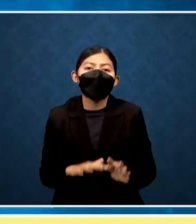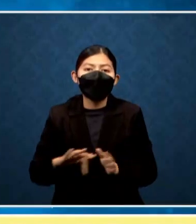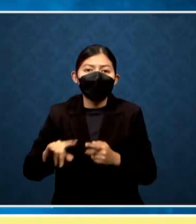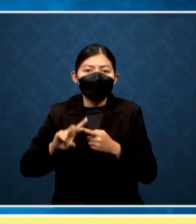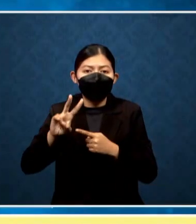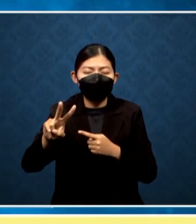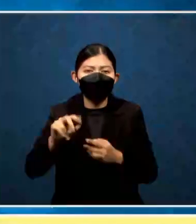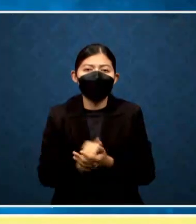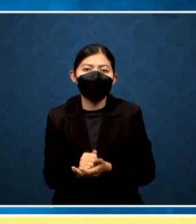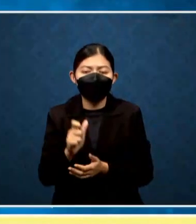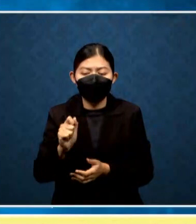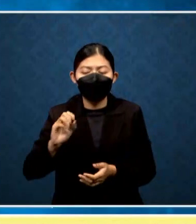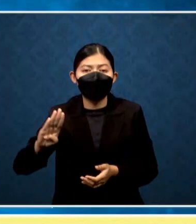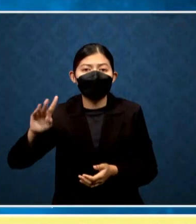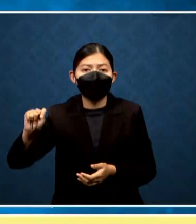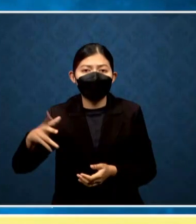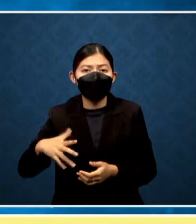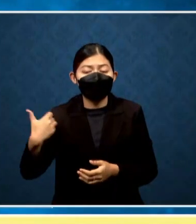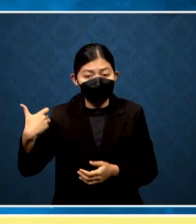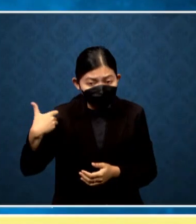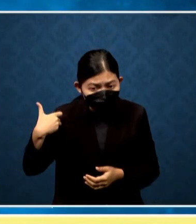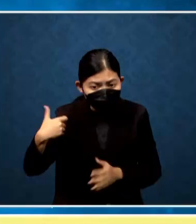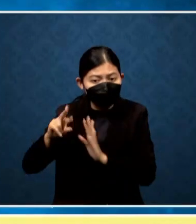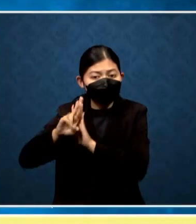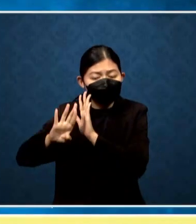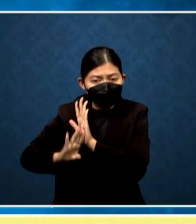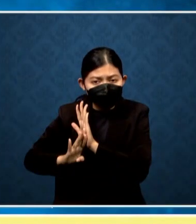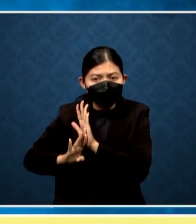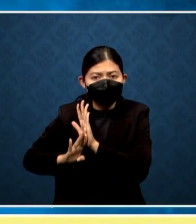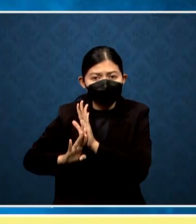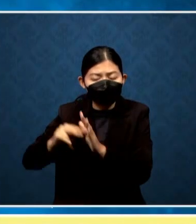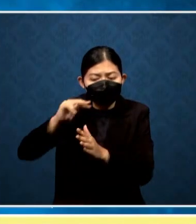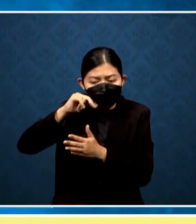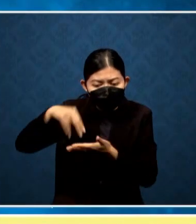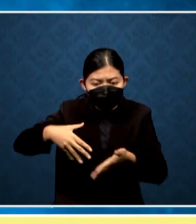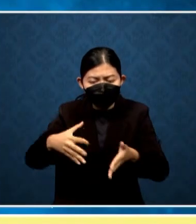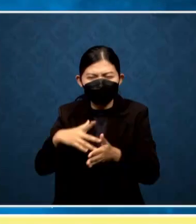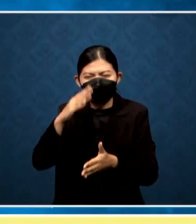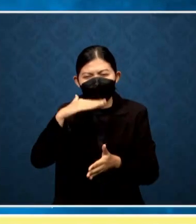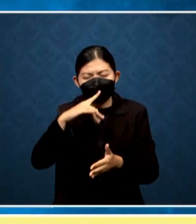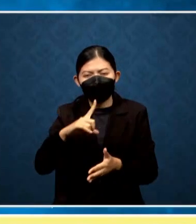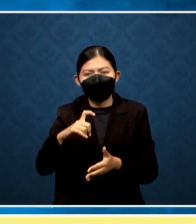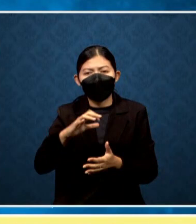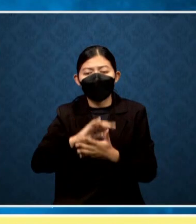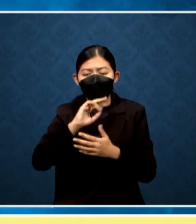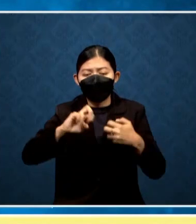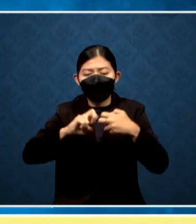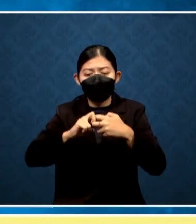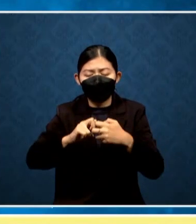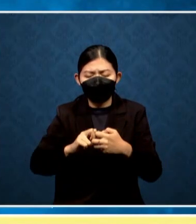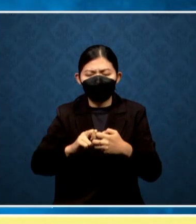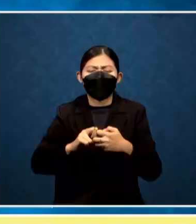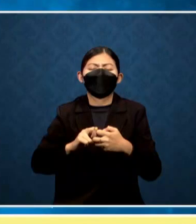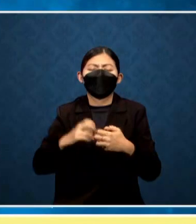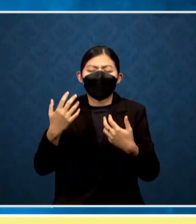รณีที่อง crítetricalครอiverุน้ถินมีระบบปมติน้เสยชมชนใพื้นที่หากพบว่ามีปัหาในกริหารงาน